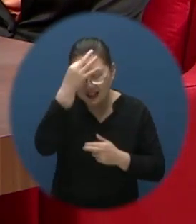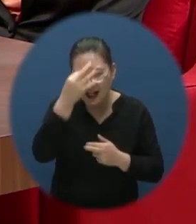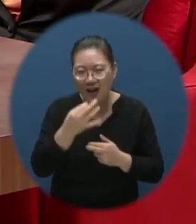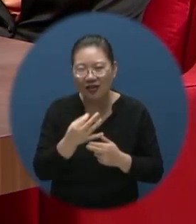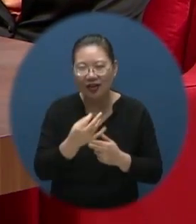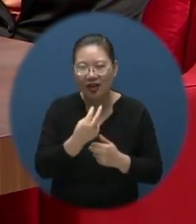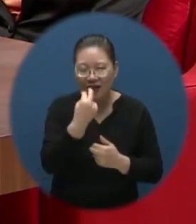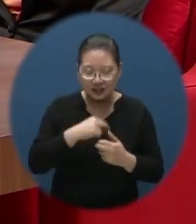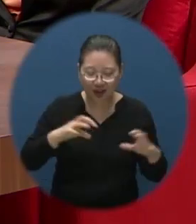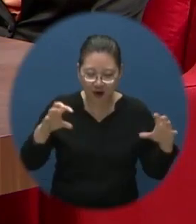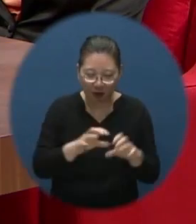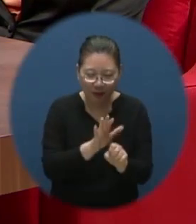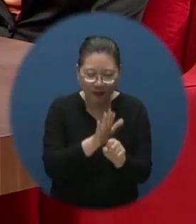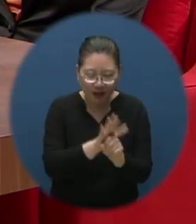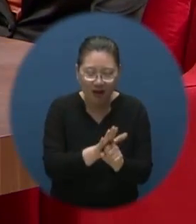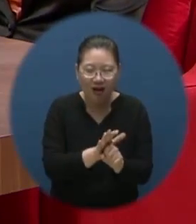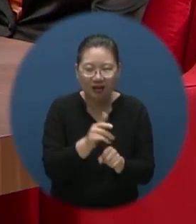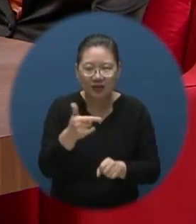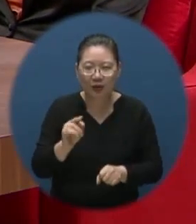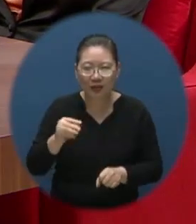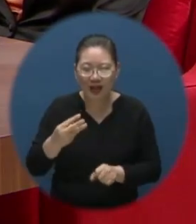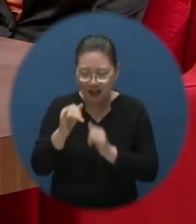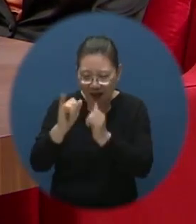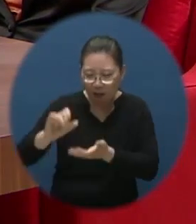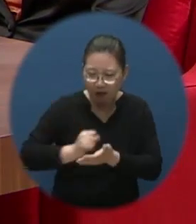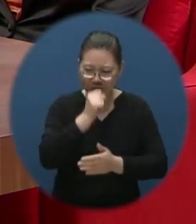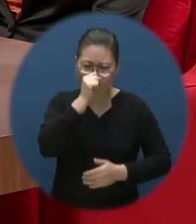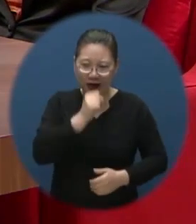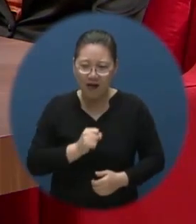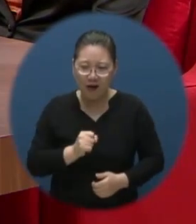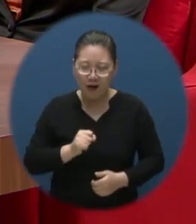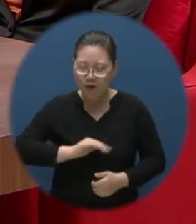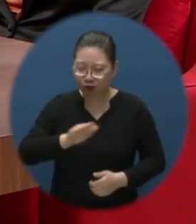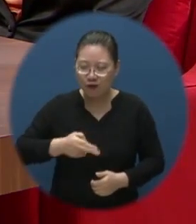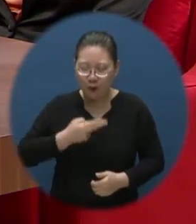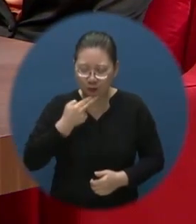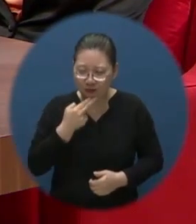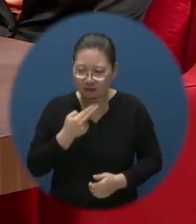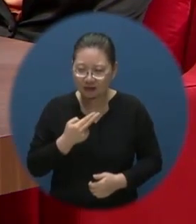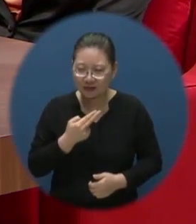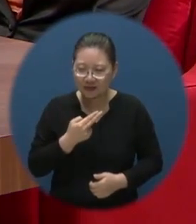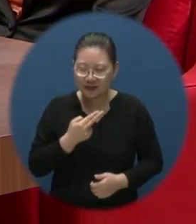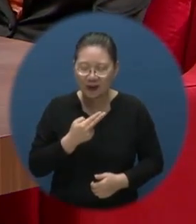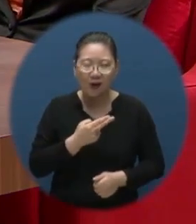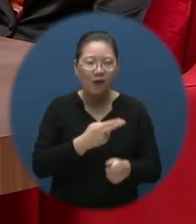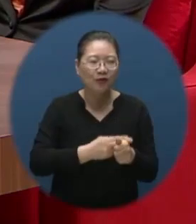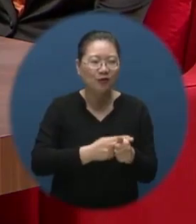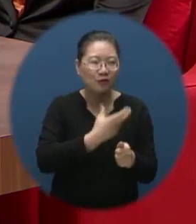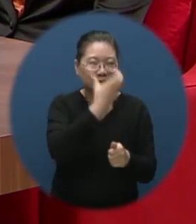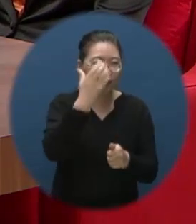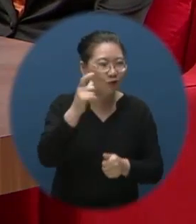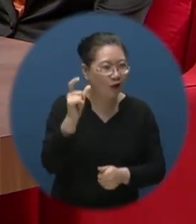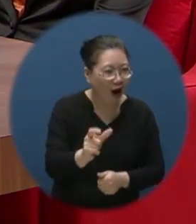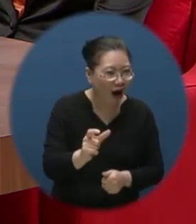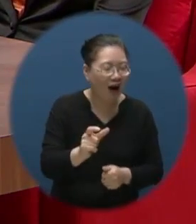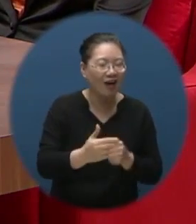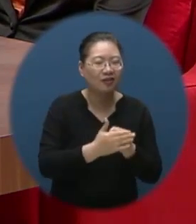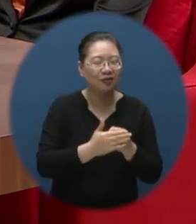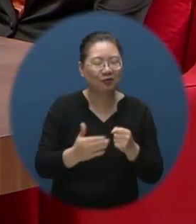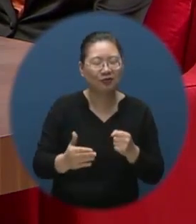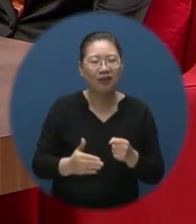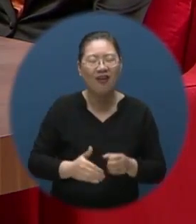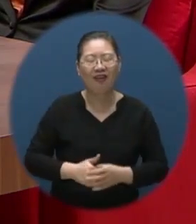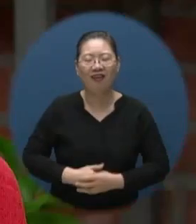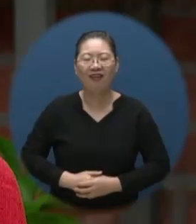노벨상 받아야 될 거 아니야. 우린 그거 없잖아. 이야 원대한 꿈이 계셨네 교수님. 예. 그 선생님이